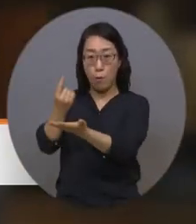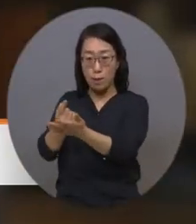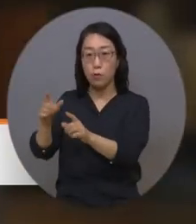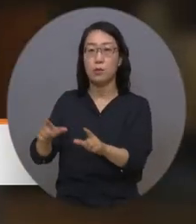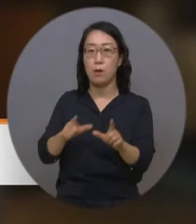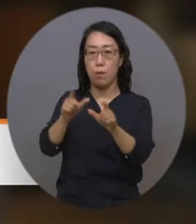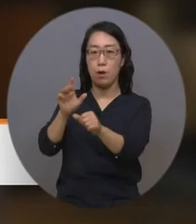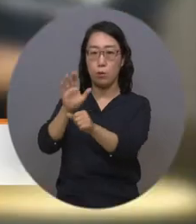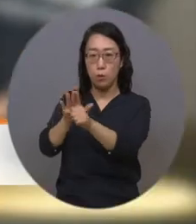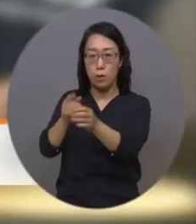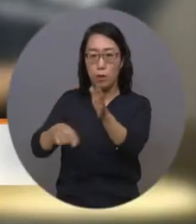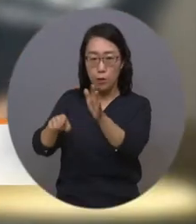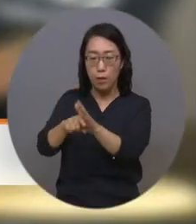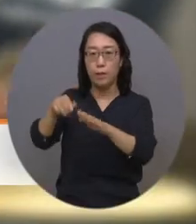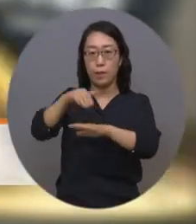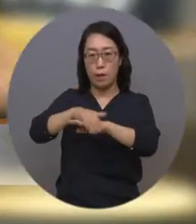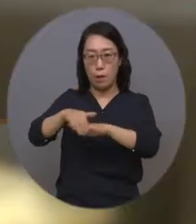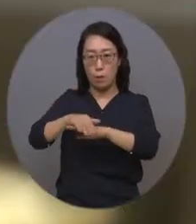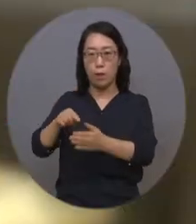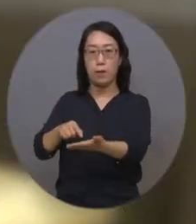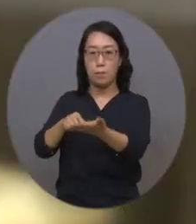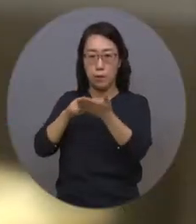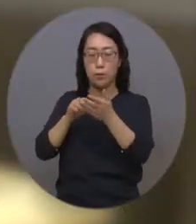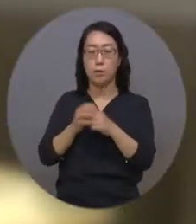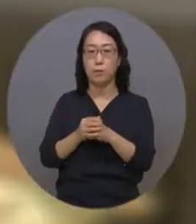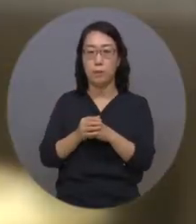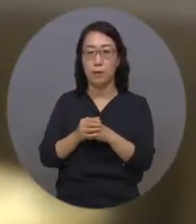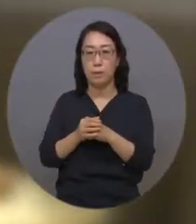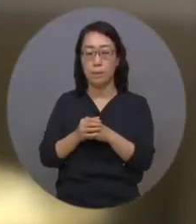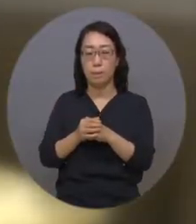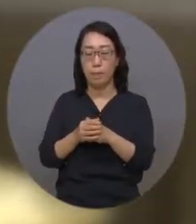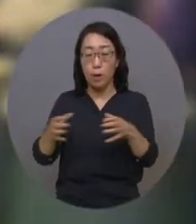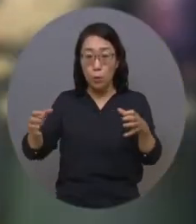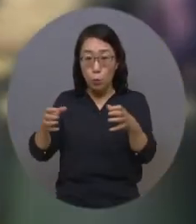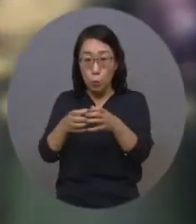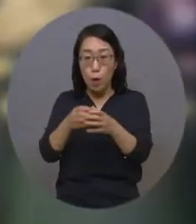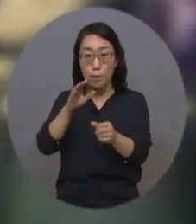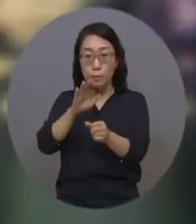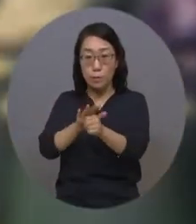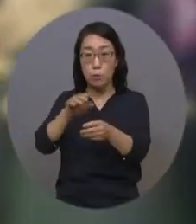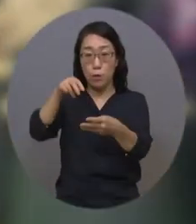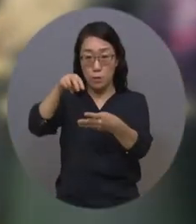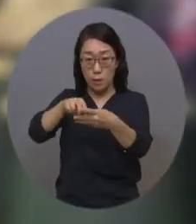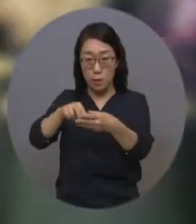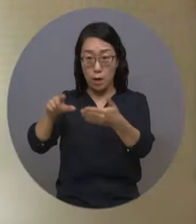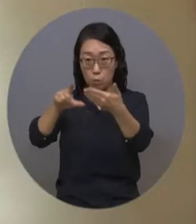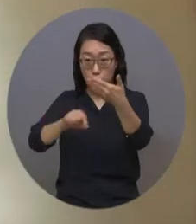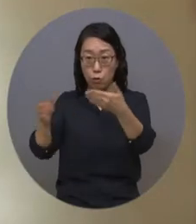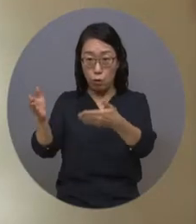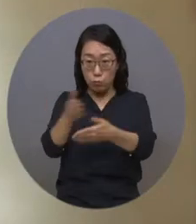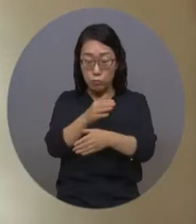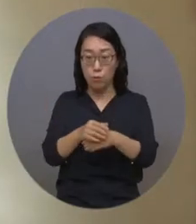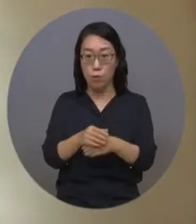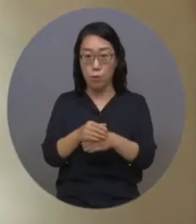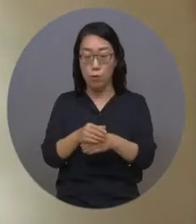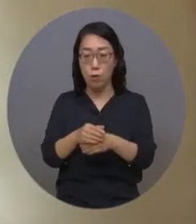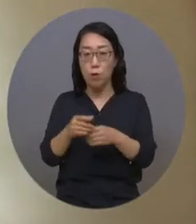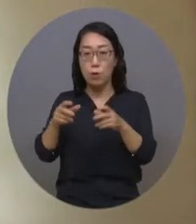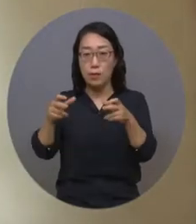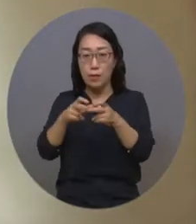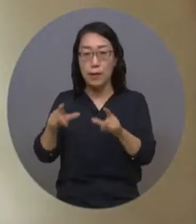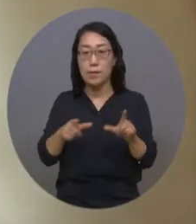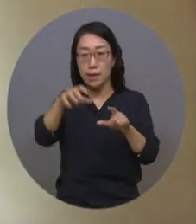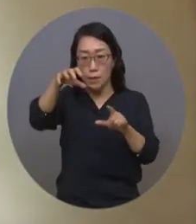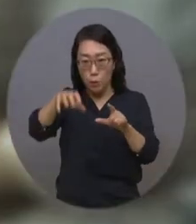위한 로드맵이 마련됐습니다. 특히 통합지원센터는 9월부터 장애인 거주시설 지역사회